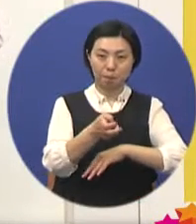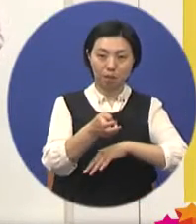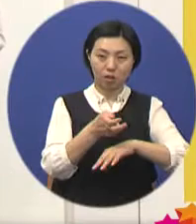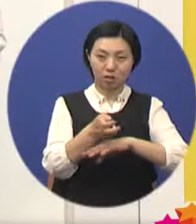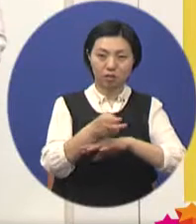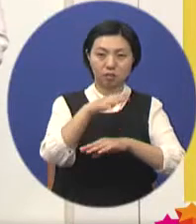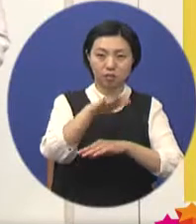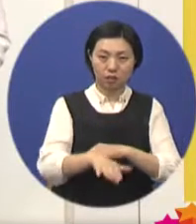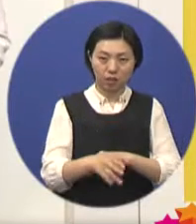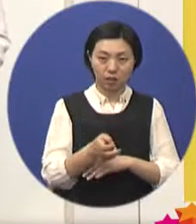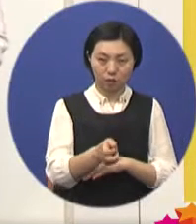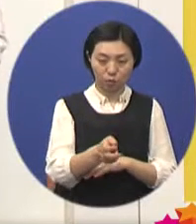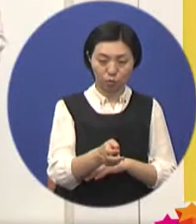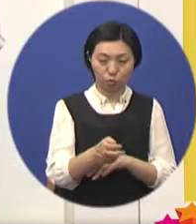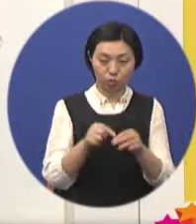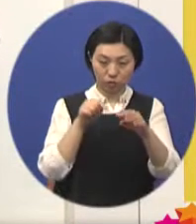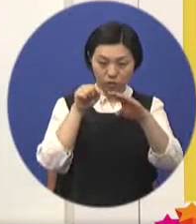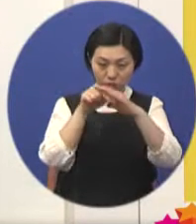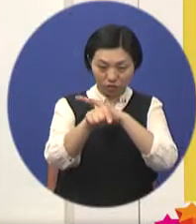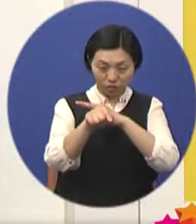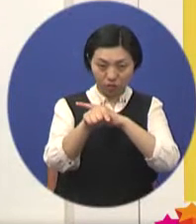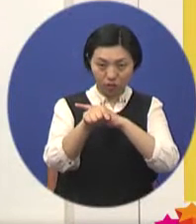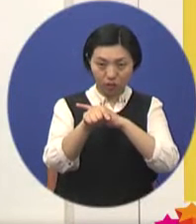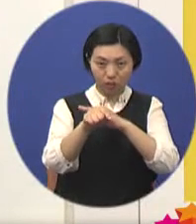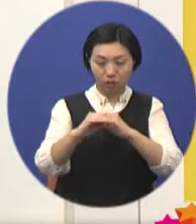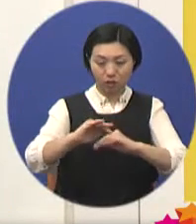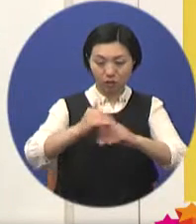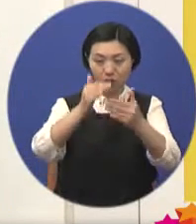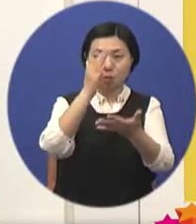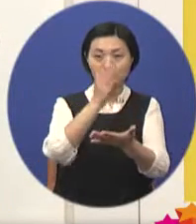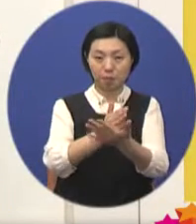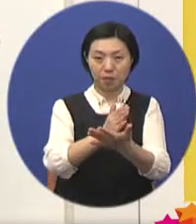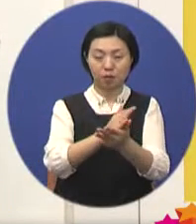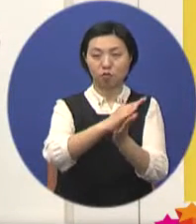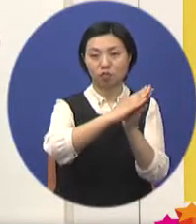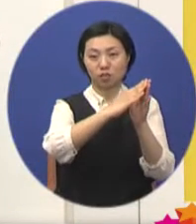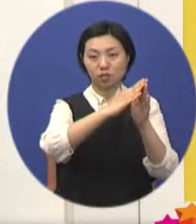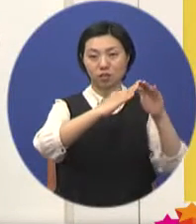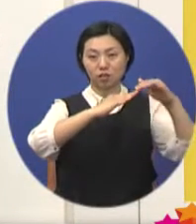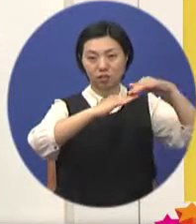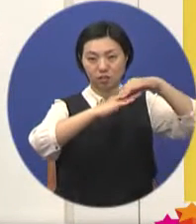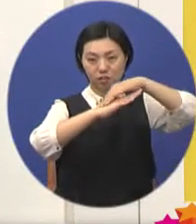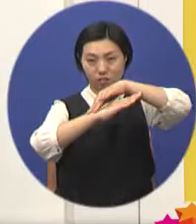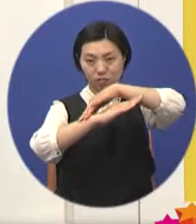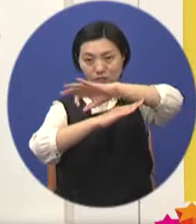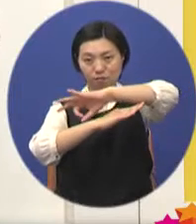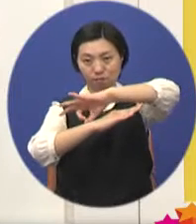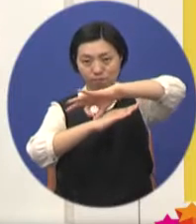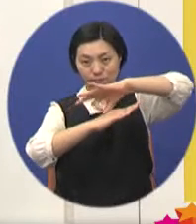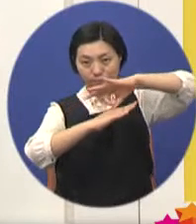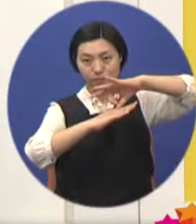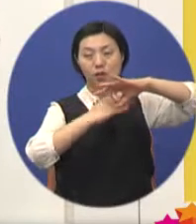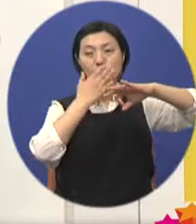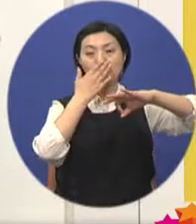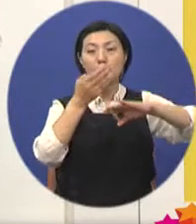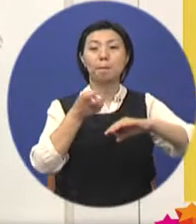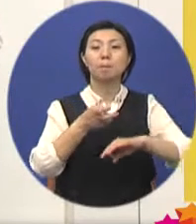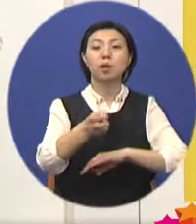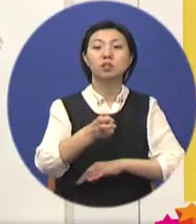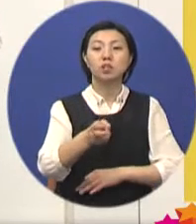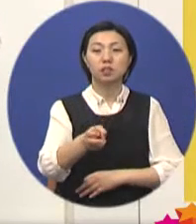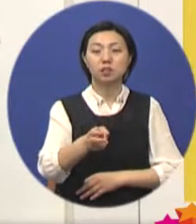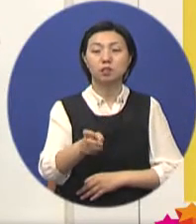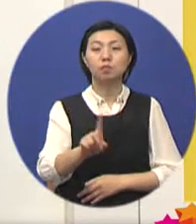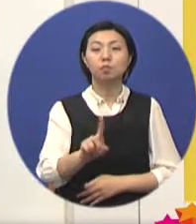낮고 출입구에 계단 대신 경사판이 설치되어 있는 이것은 무슨 버스일까요? 자, 먼저